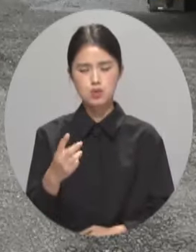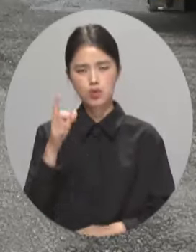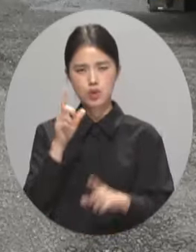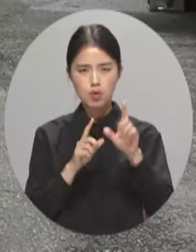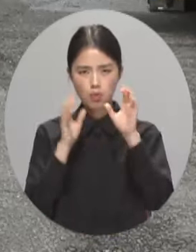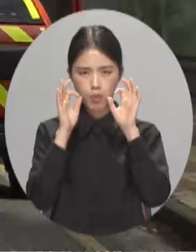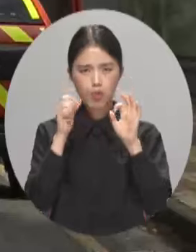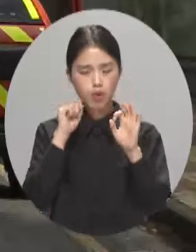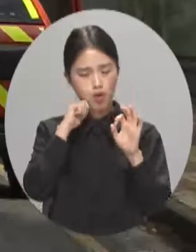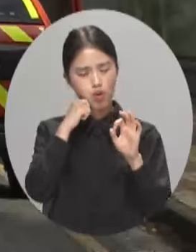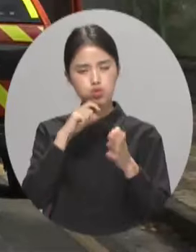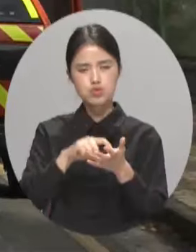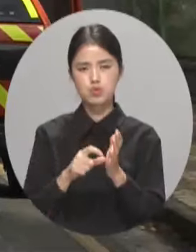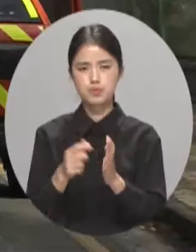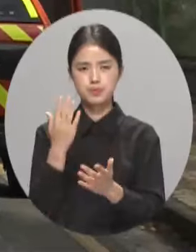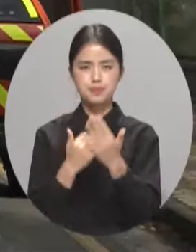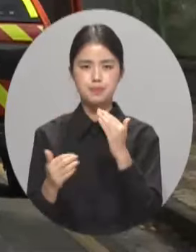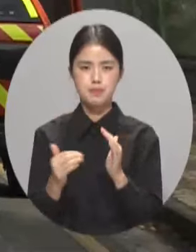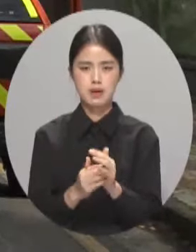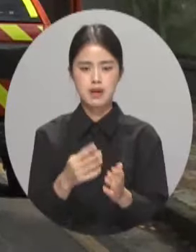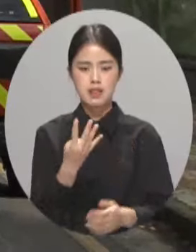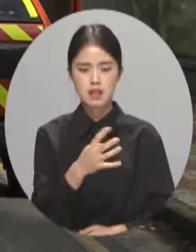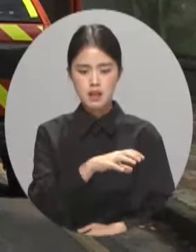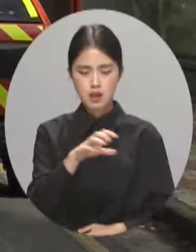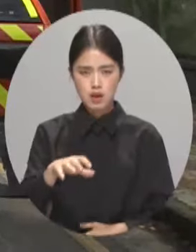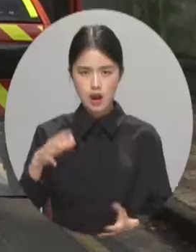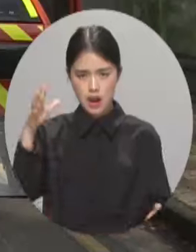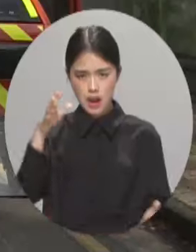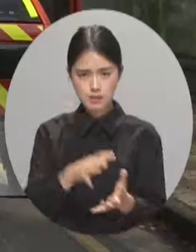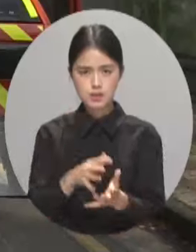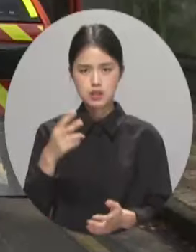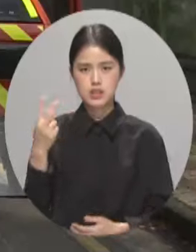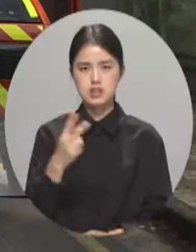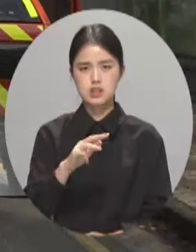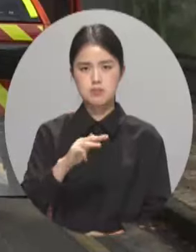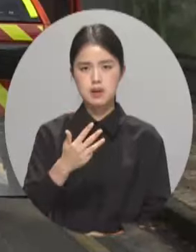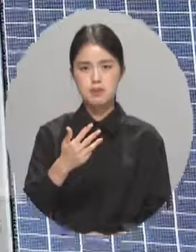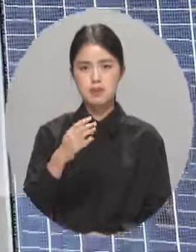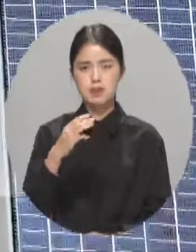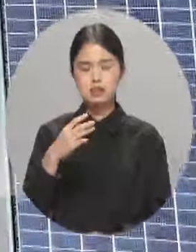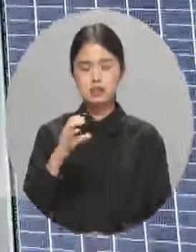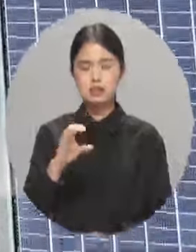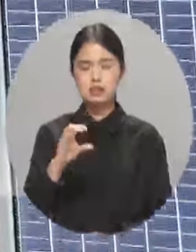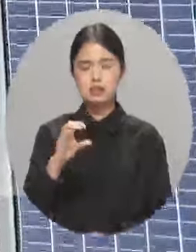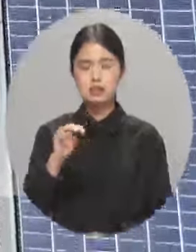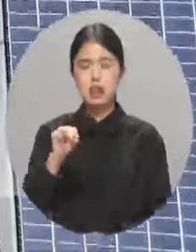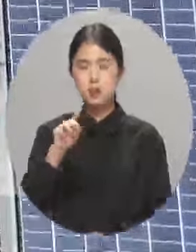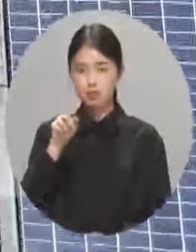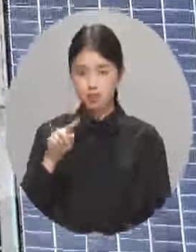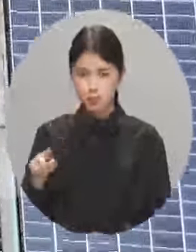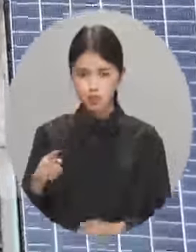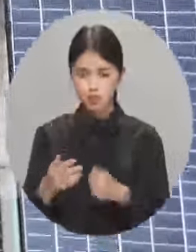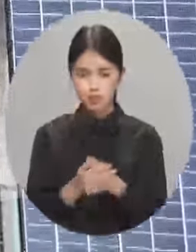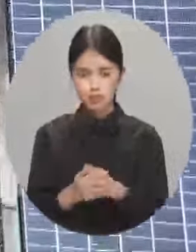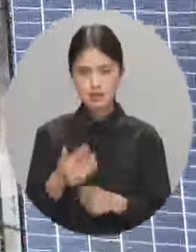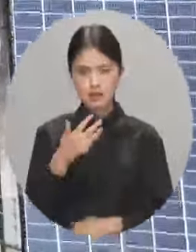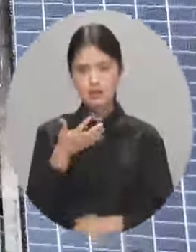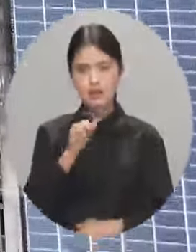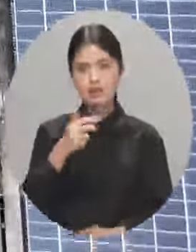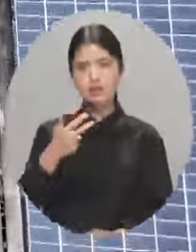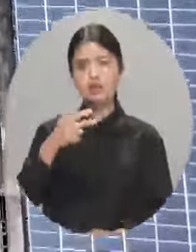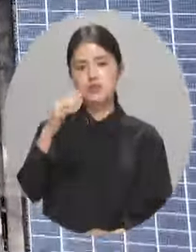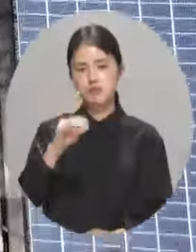탔습니다. 4개동 모두 합쳐 2,800제곱미터가 불에 타 8억 7천만 원 상당의 재산